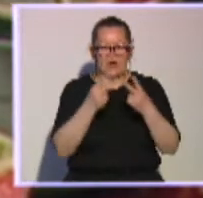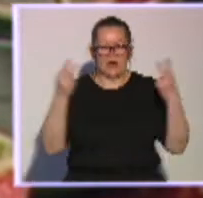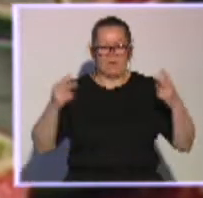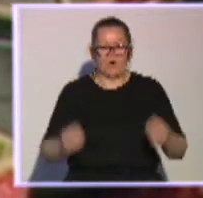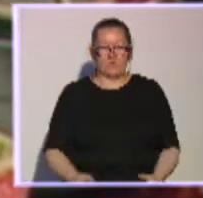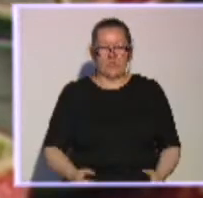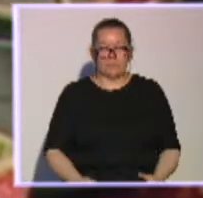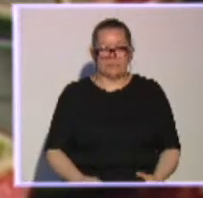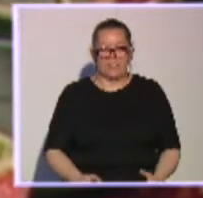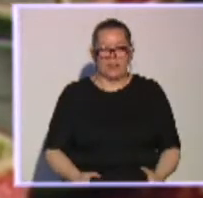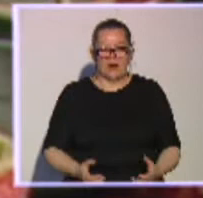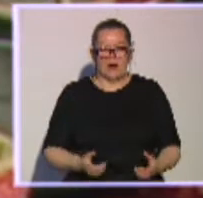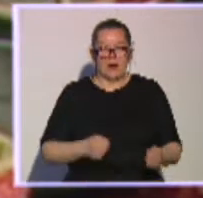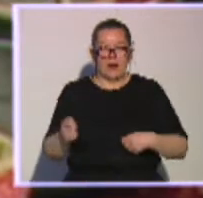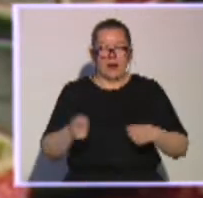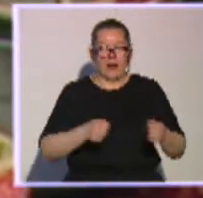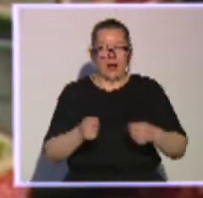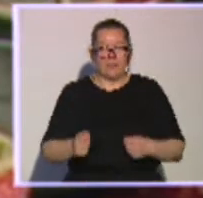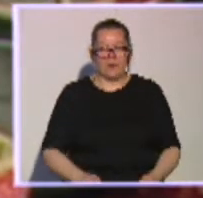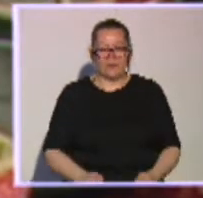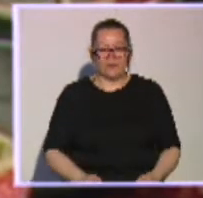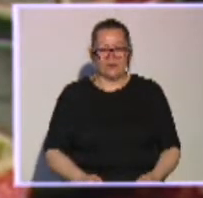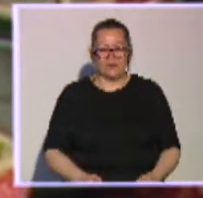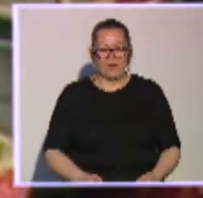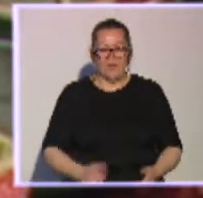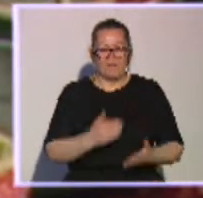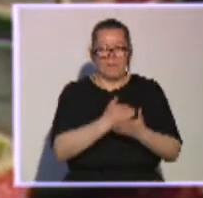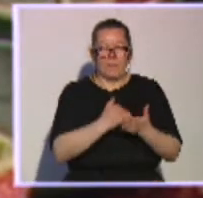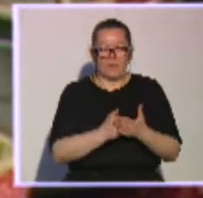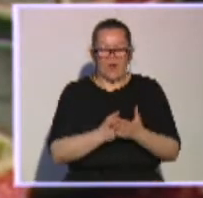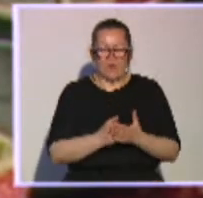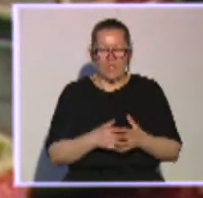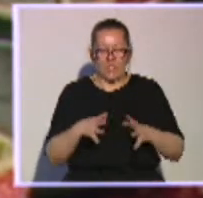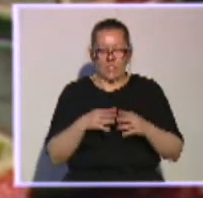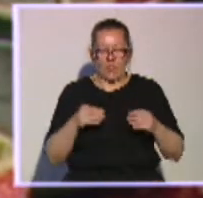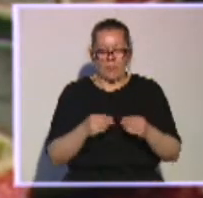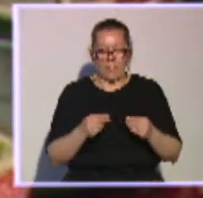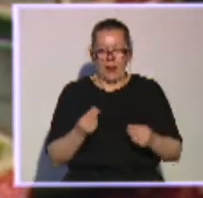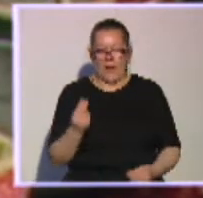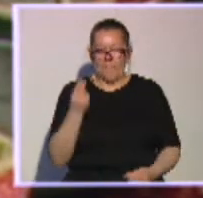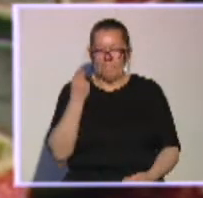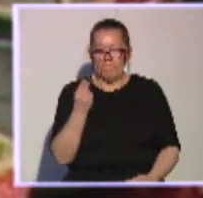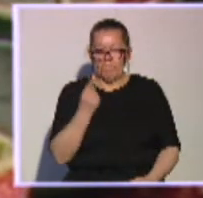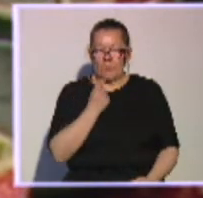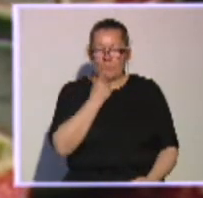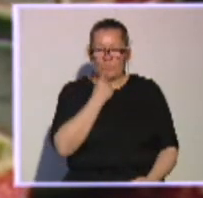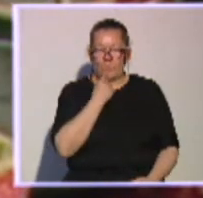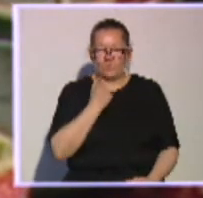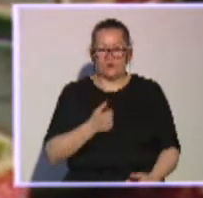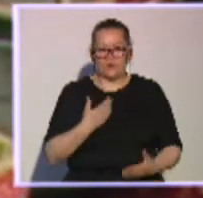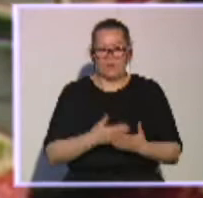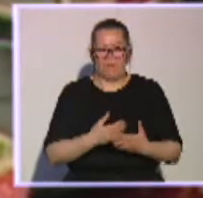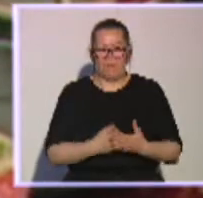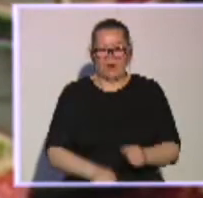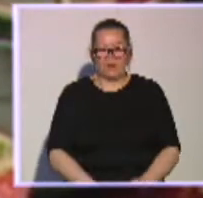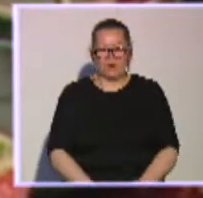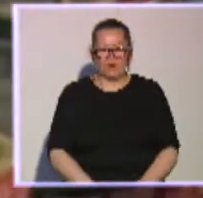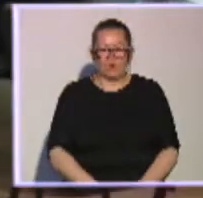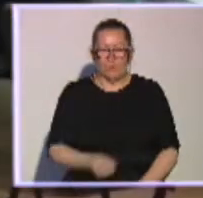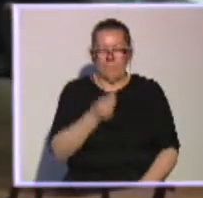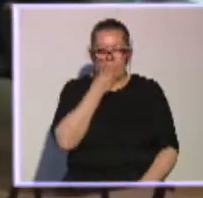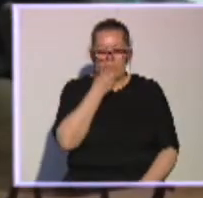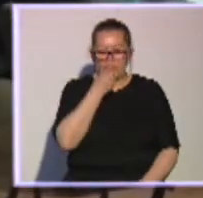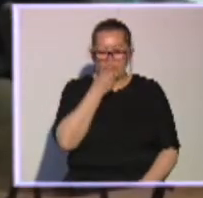urmat în campania de promovare a programului România cu bun gust, un program care încurajează consumul de produse locale.